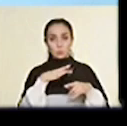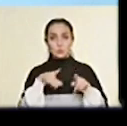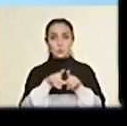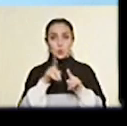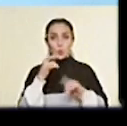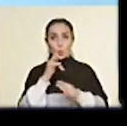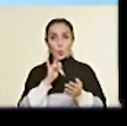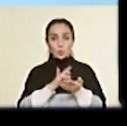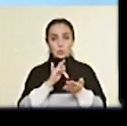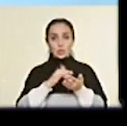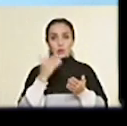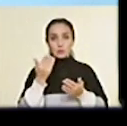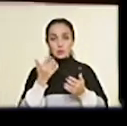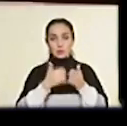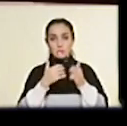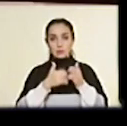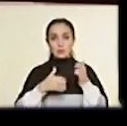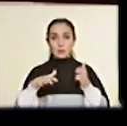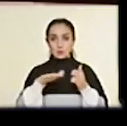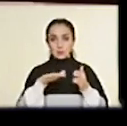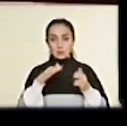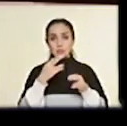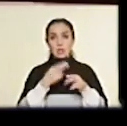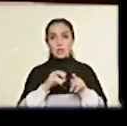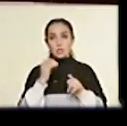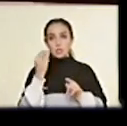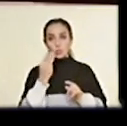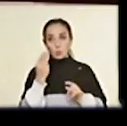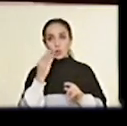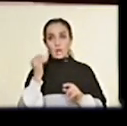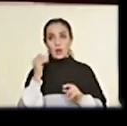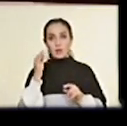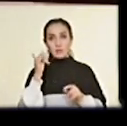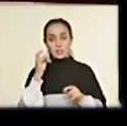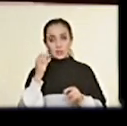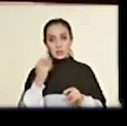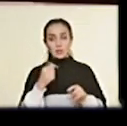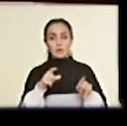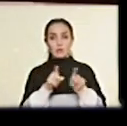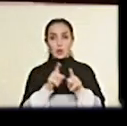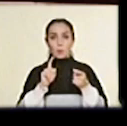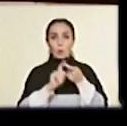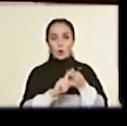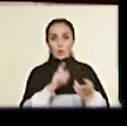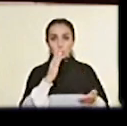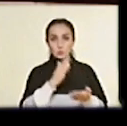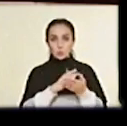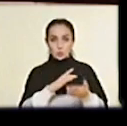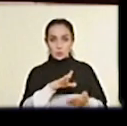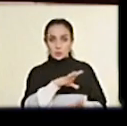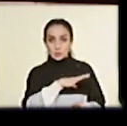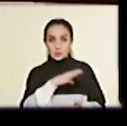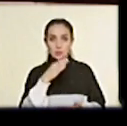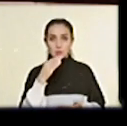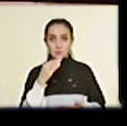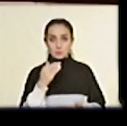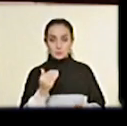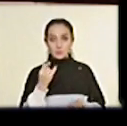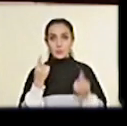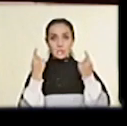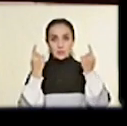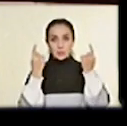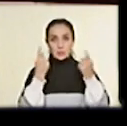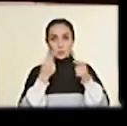bu Yevropa, Shimoliy Afrika va Orta Osiyoni bog'lab turgan demak, yirik